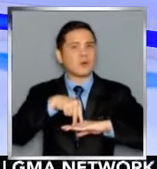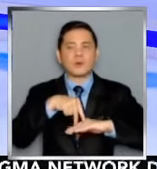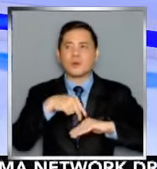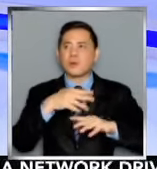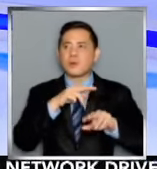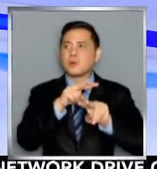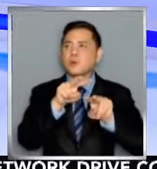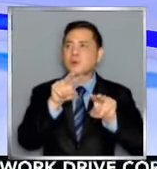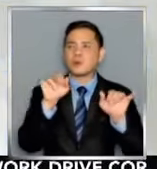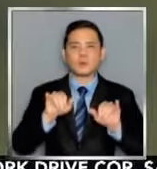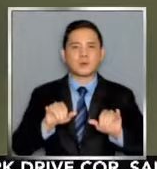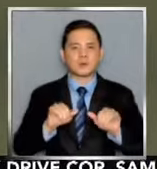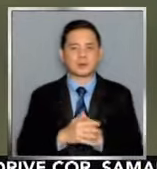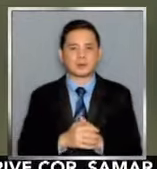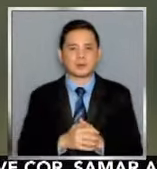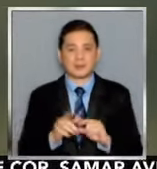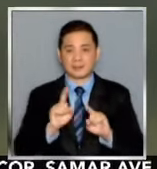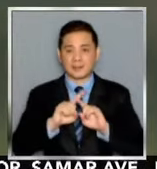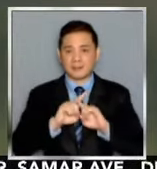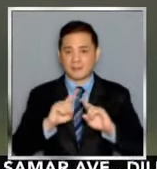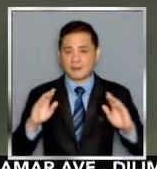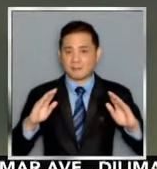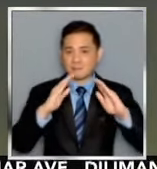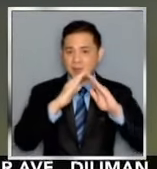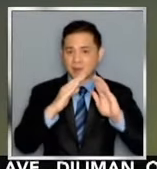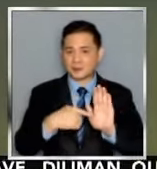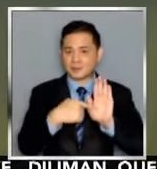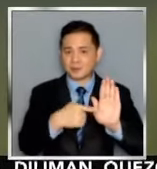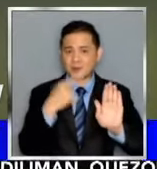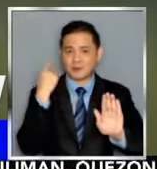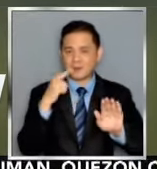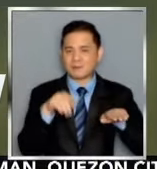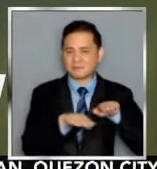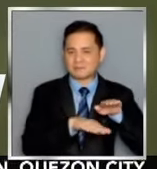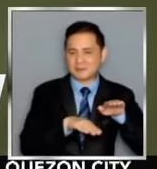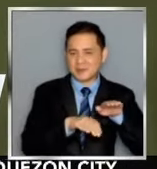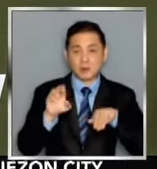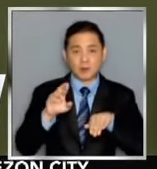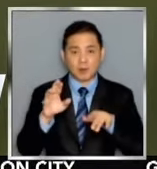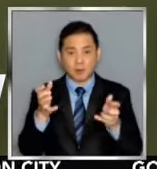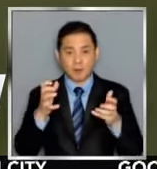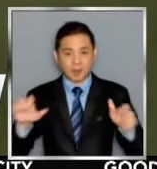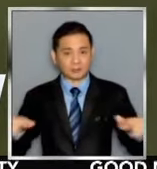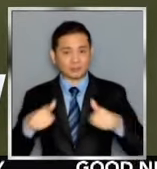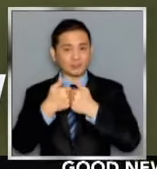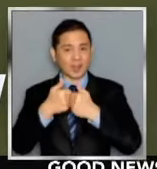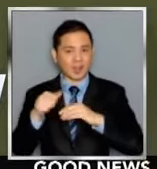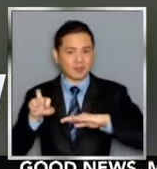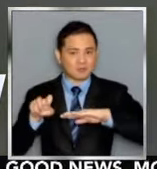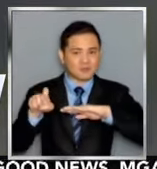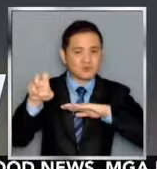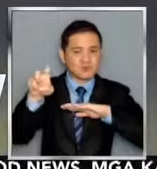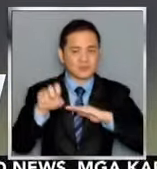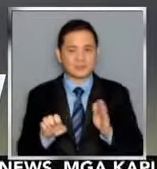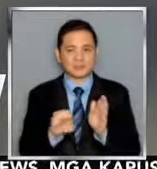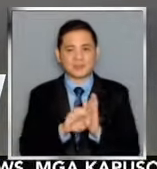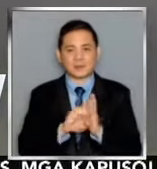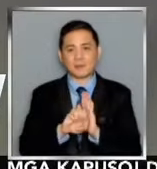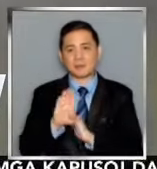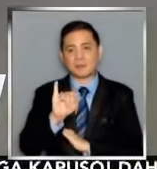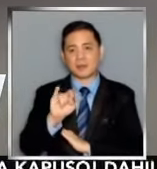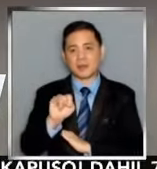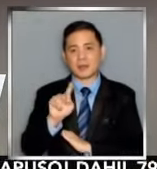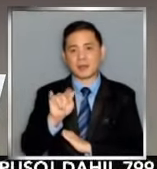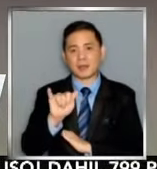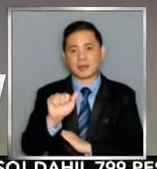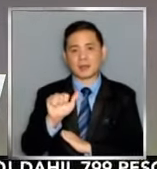bundok na pwede sa newbie o yung gusto ng extra challenge. Swak daw sa mga newbie ang Mount Binakayan sa Rodriguez Rizal.